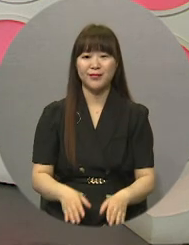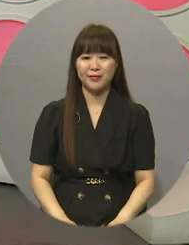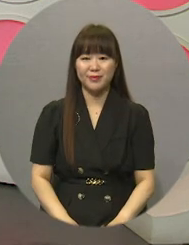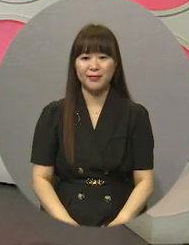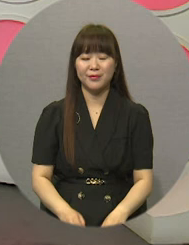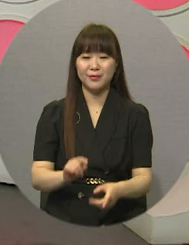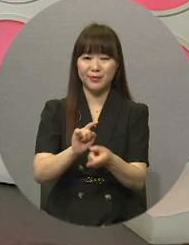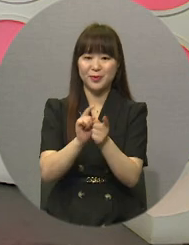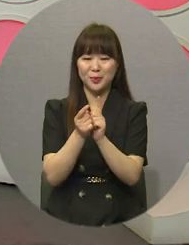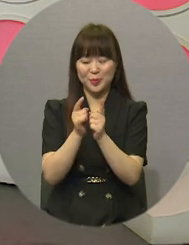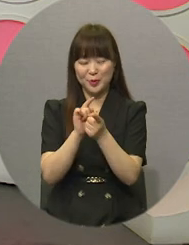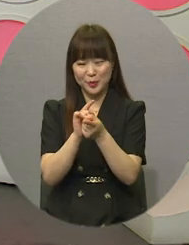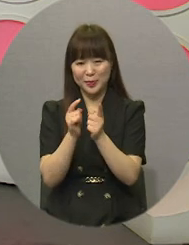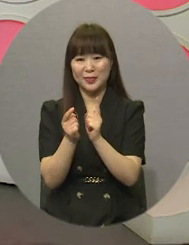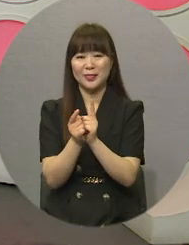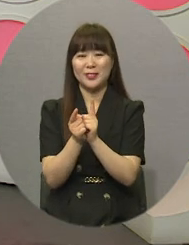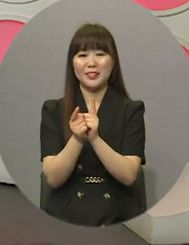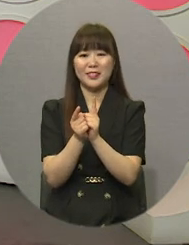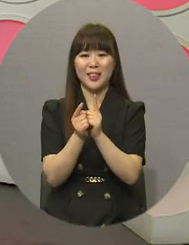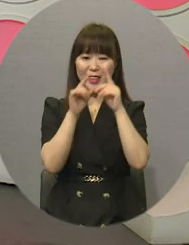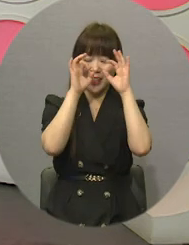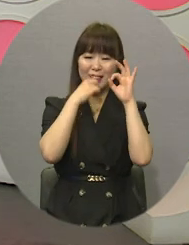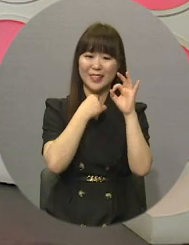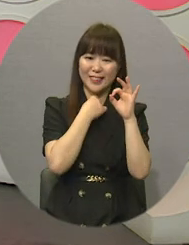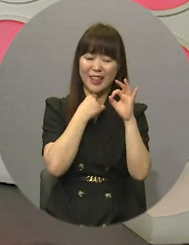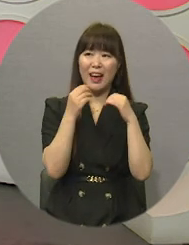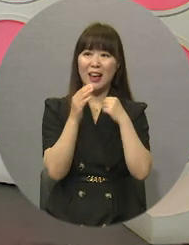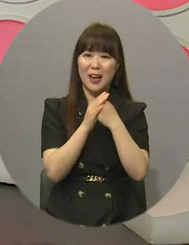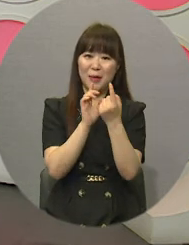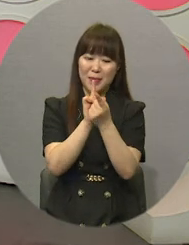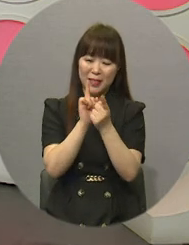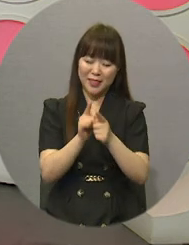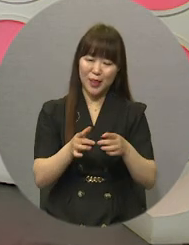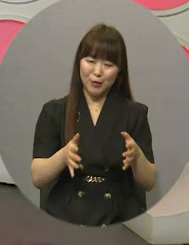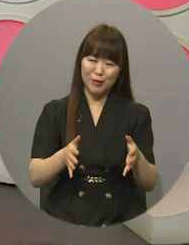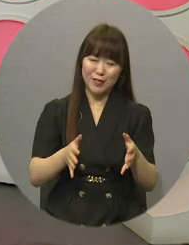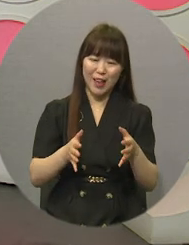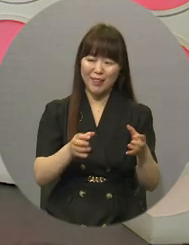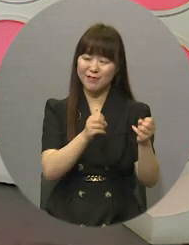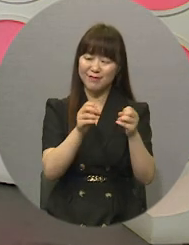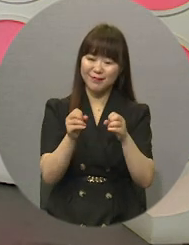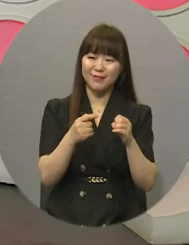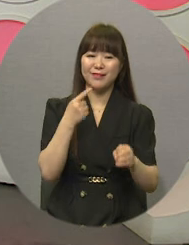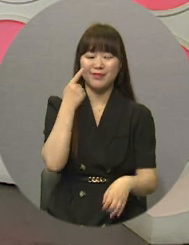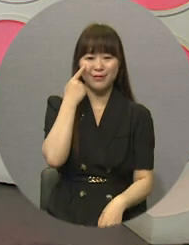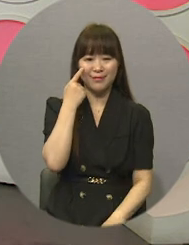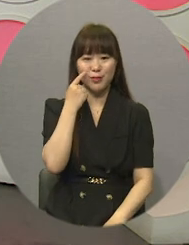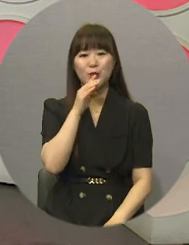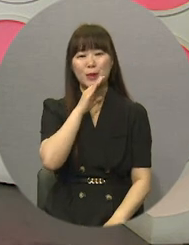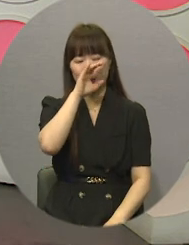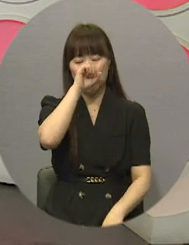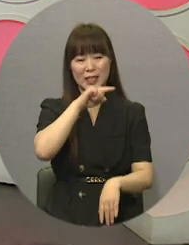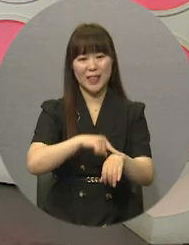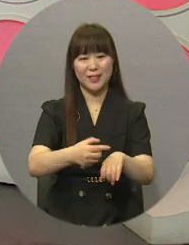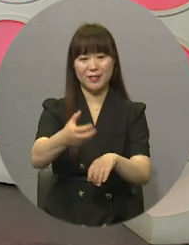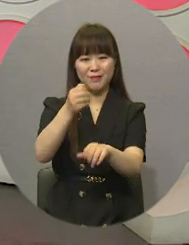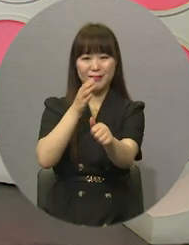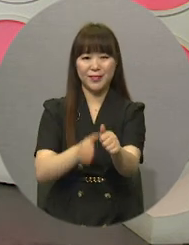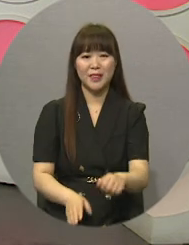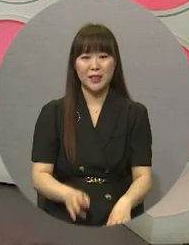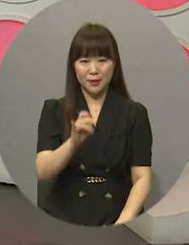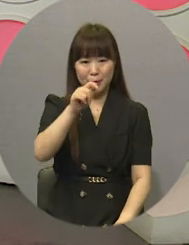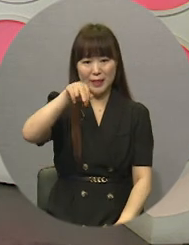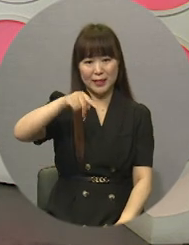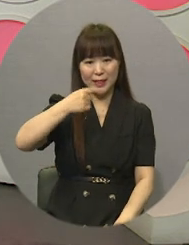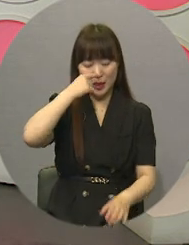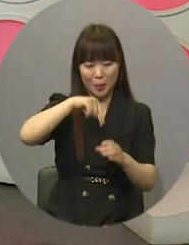또 친구들하고 보고 싶다 하니까 만나가지고 수다도 좀 떨고, 그러니까요. 그런 좋은 시간 갖기를 믹스 커피